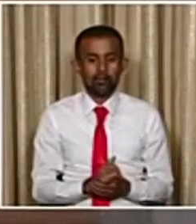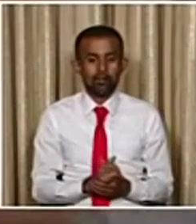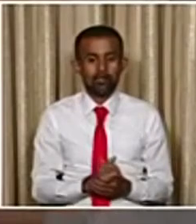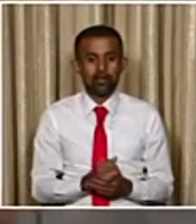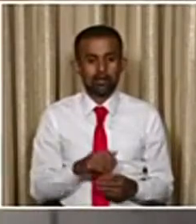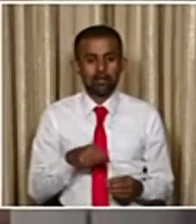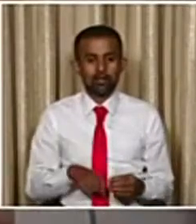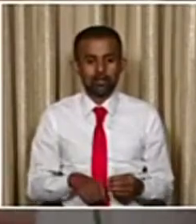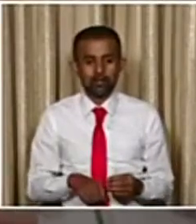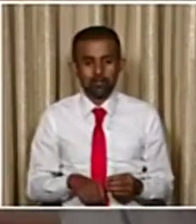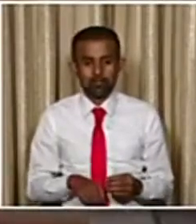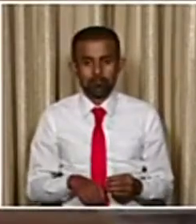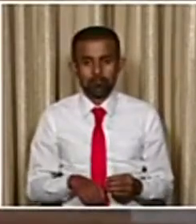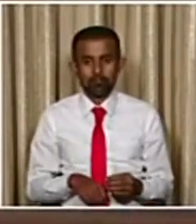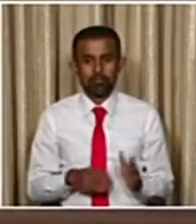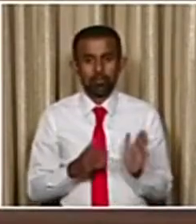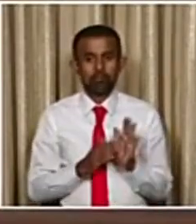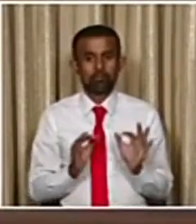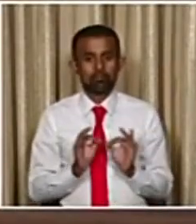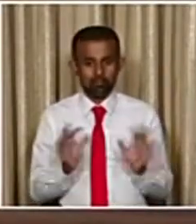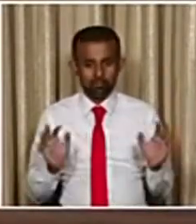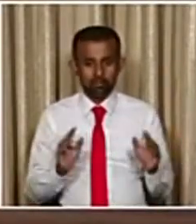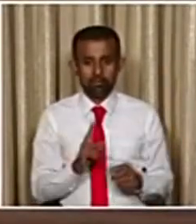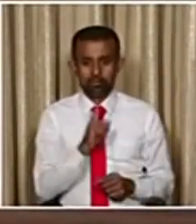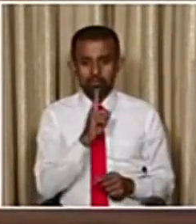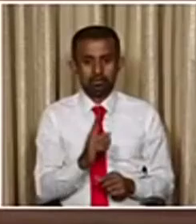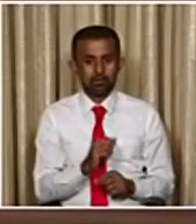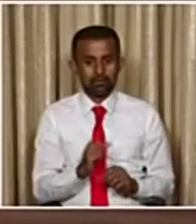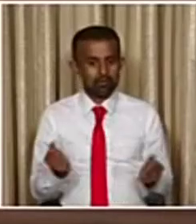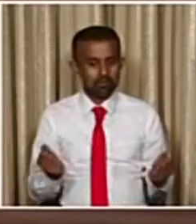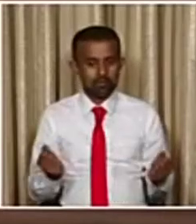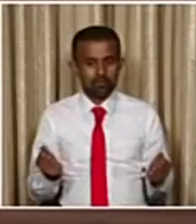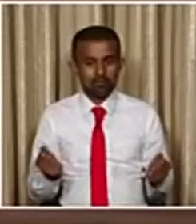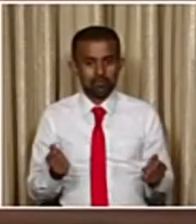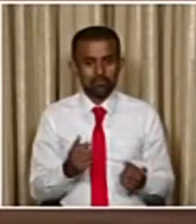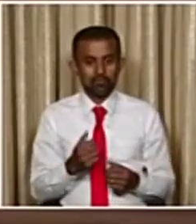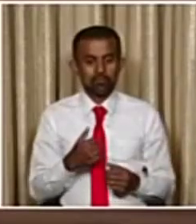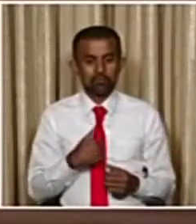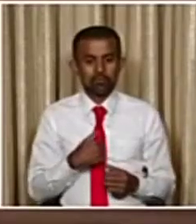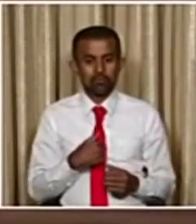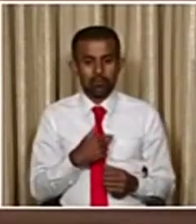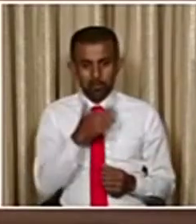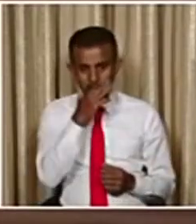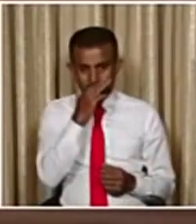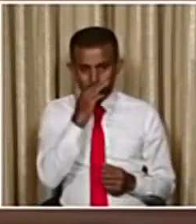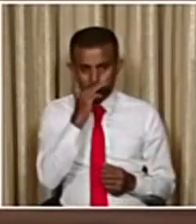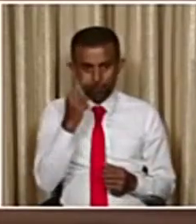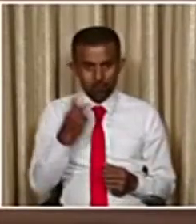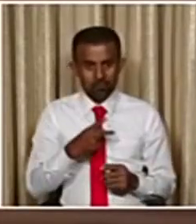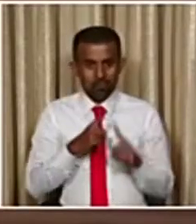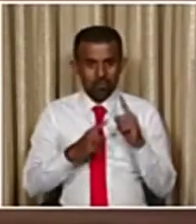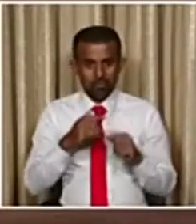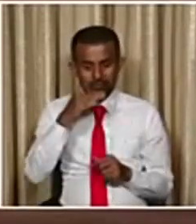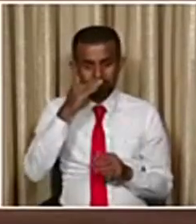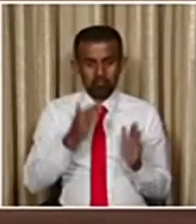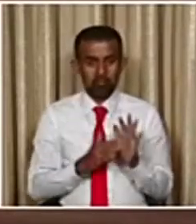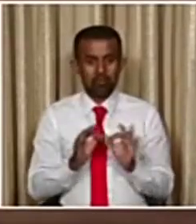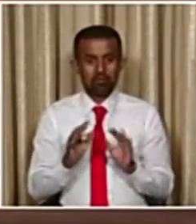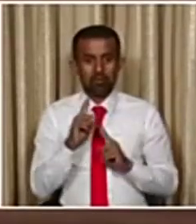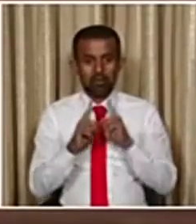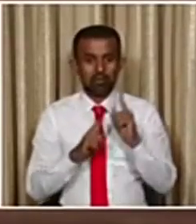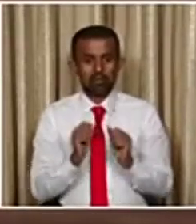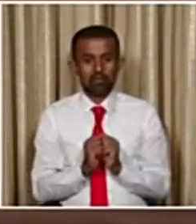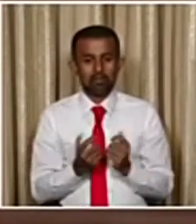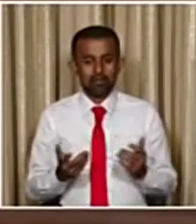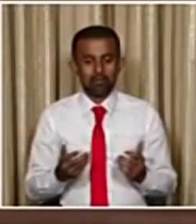මේව අපිත් කියන්නේ නැහැ. අපි මාධ්‍යයට ගිහිල්ලා කියන්නෙත් නැහැ. මොකද මේ දවස්වල ගරු නියෝජ්‍ය කතානායකතුමනි මාධ්‍යයට කියලා වැඩක් නැහැ.